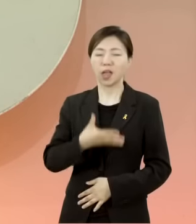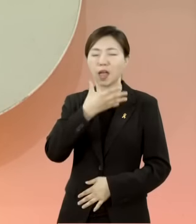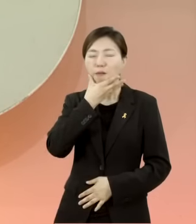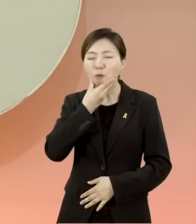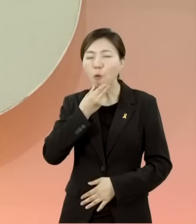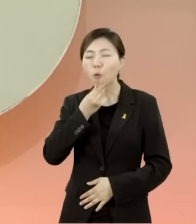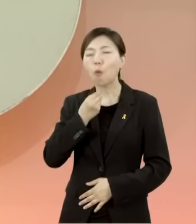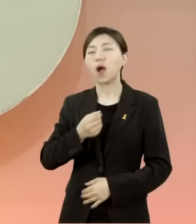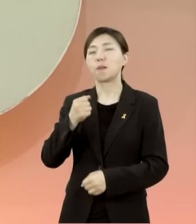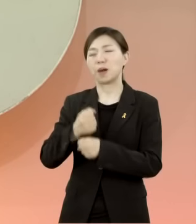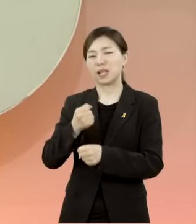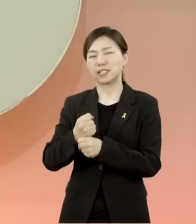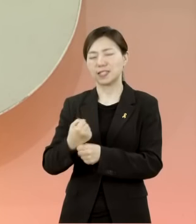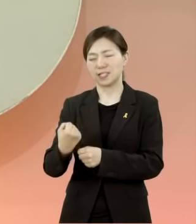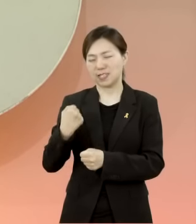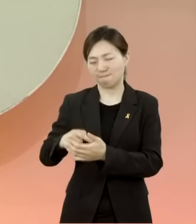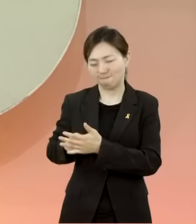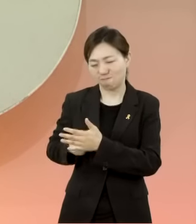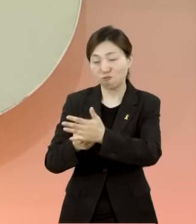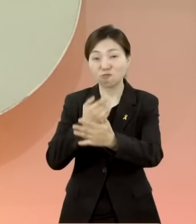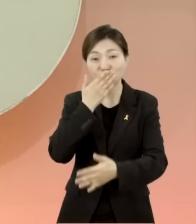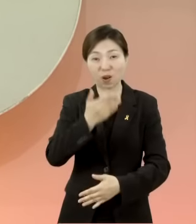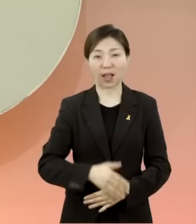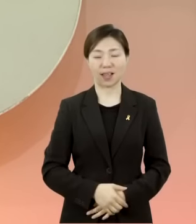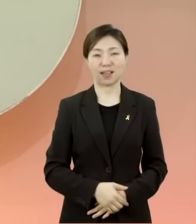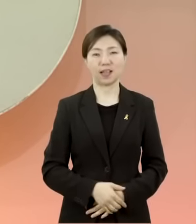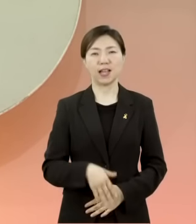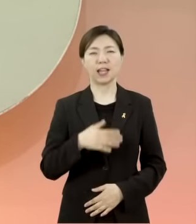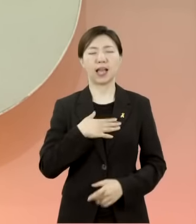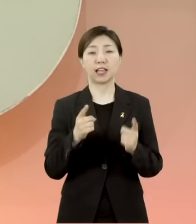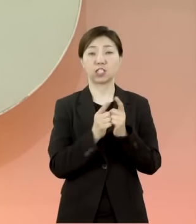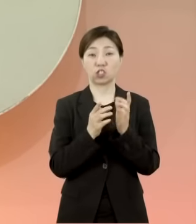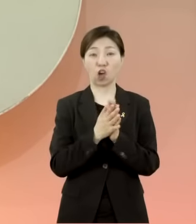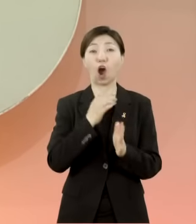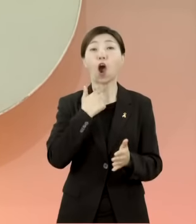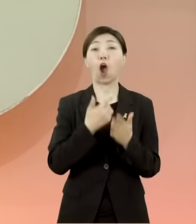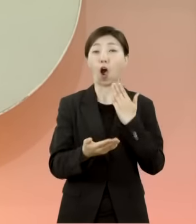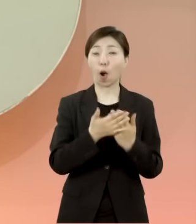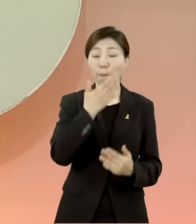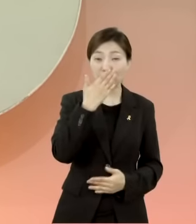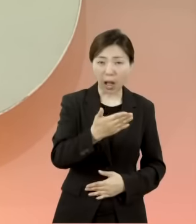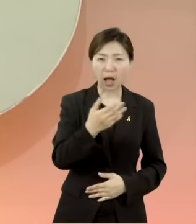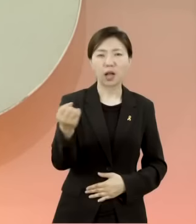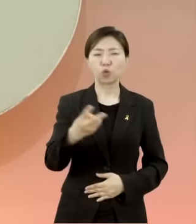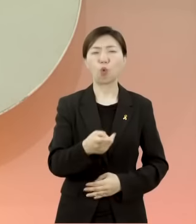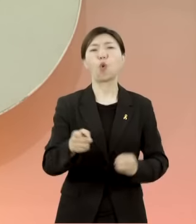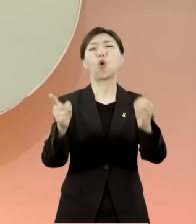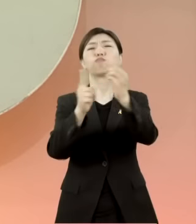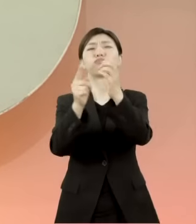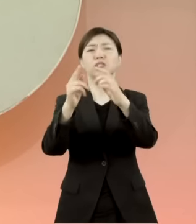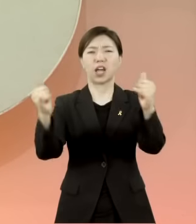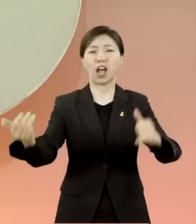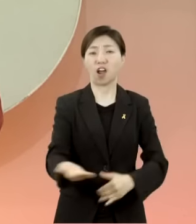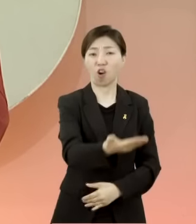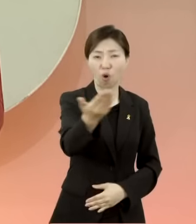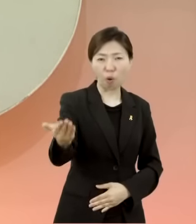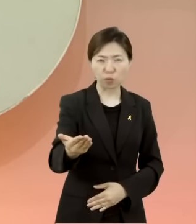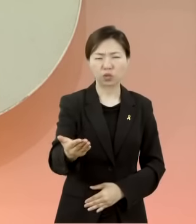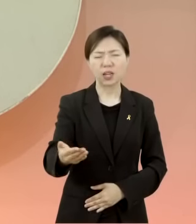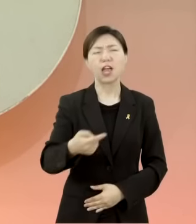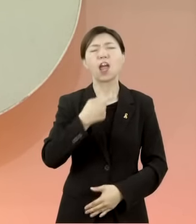된다 그래야 기도 발에 더 힘이 딱 생긴다 제가 제 스스로 체험한게 있고